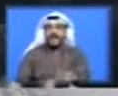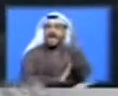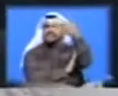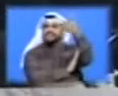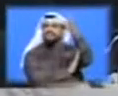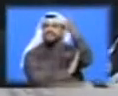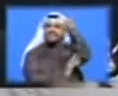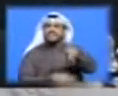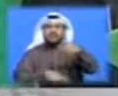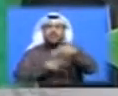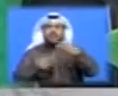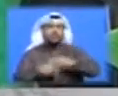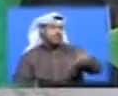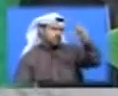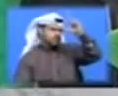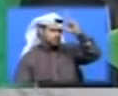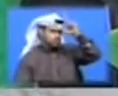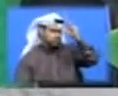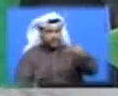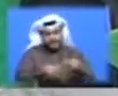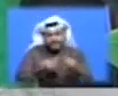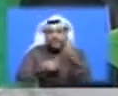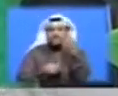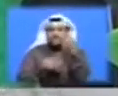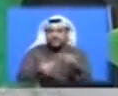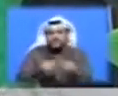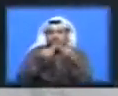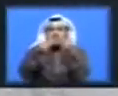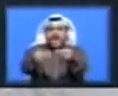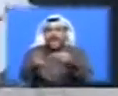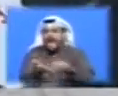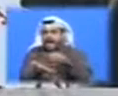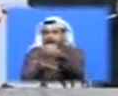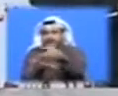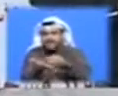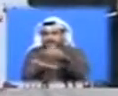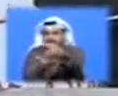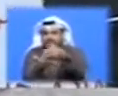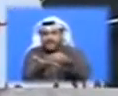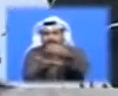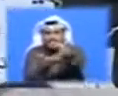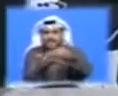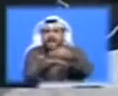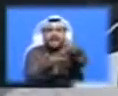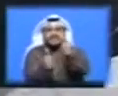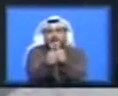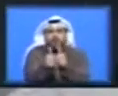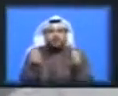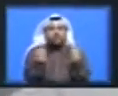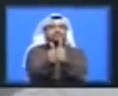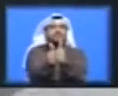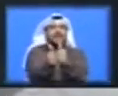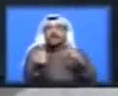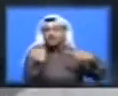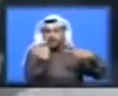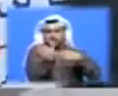بعمان الدكتور حمد دعيج على إيصال دعم نقدي لعشرات الأسر في مناطق الذراع ونزال وحي الزهور،